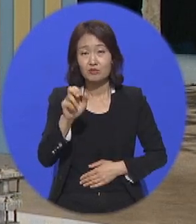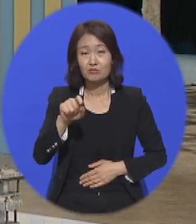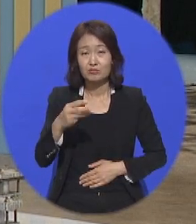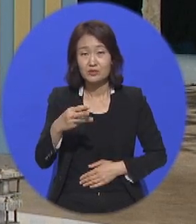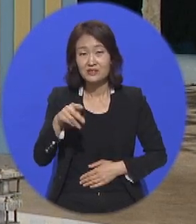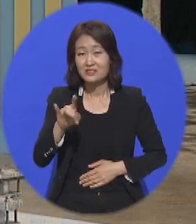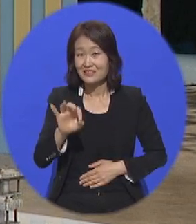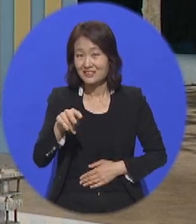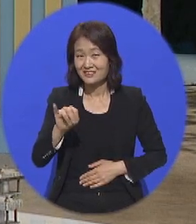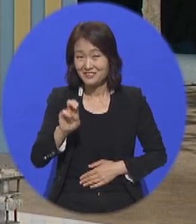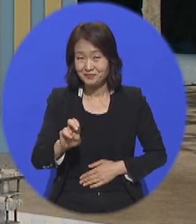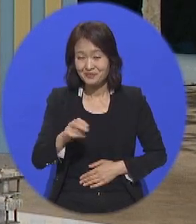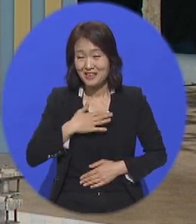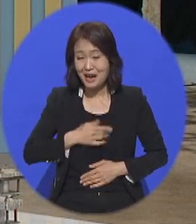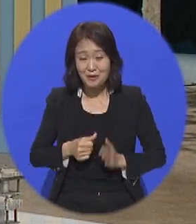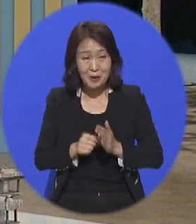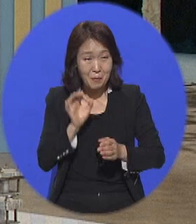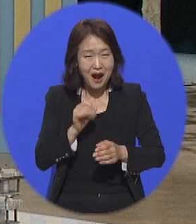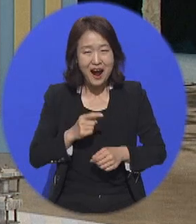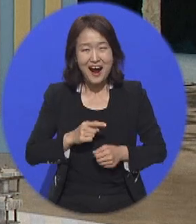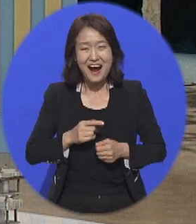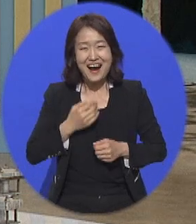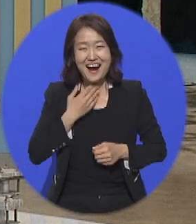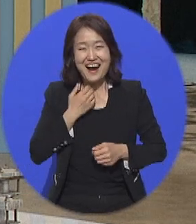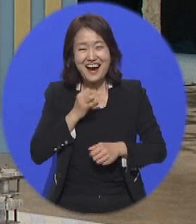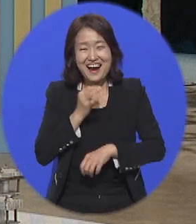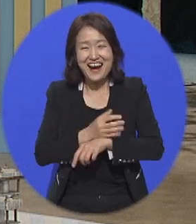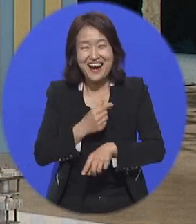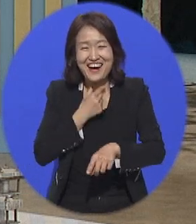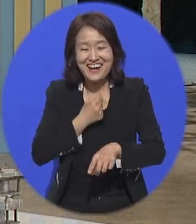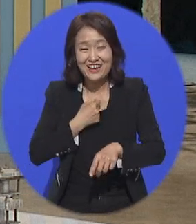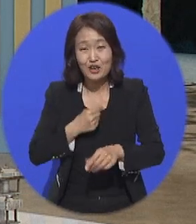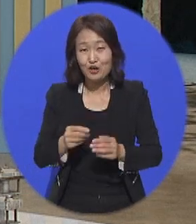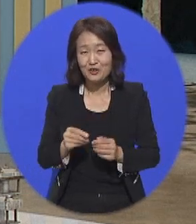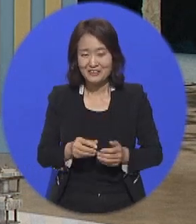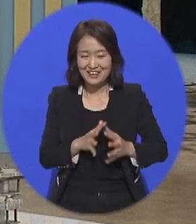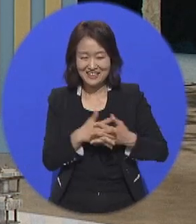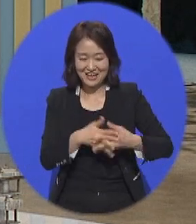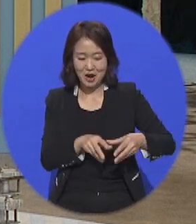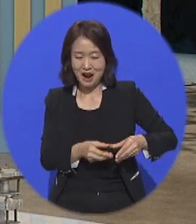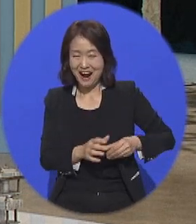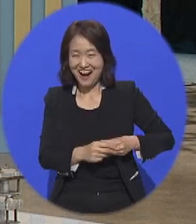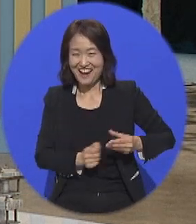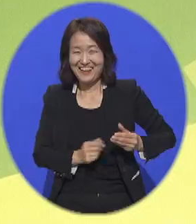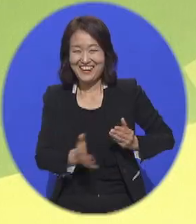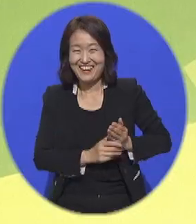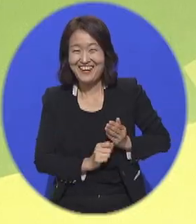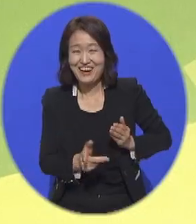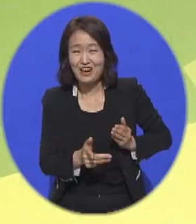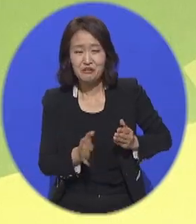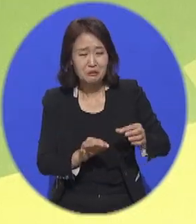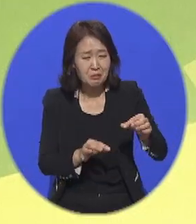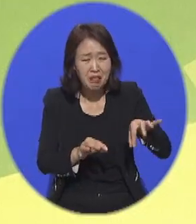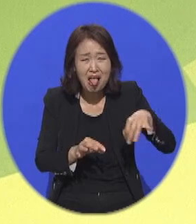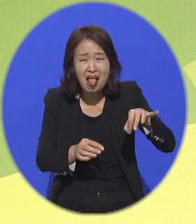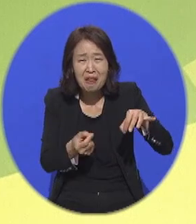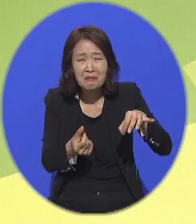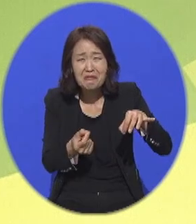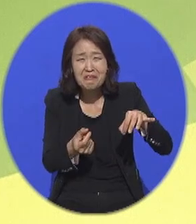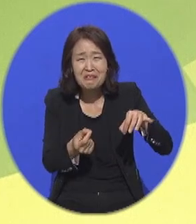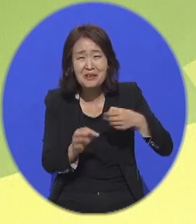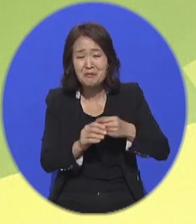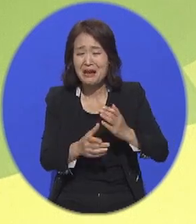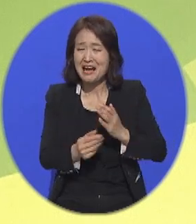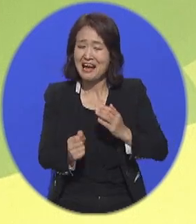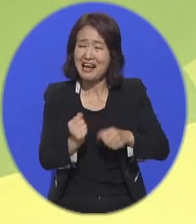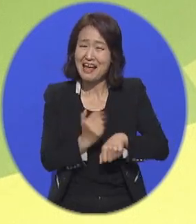물건 보면은 사고 싶어 합니다. 사람이니까. 그런데 지갑이 두툼하면은 막 질러도 되죠. 그런데 이게 작으면 이거 지를까 말까 하지